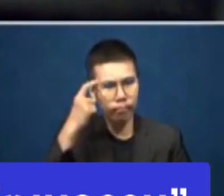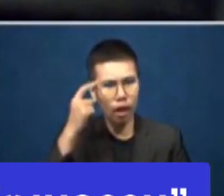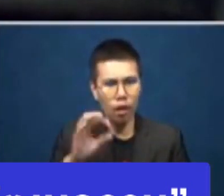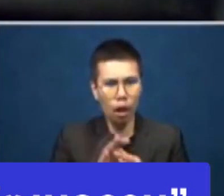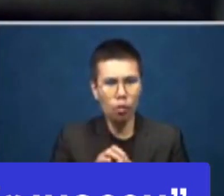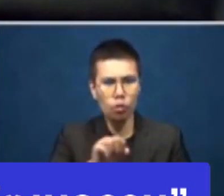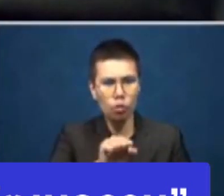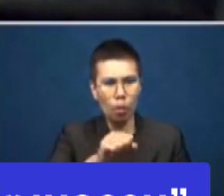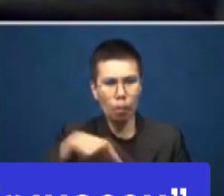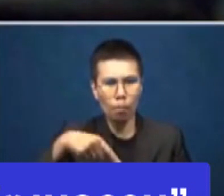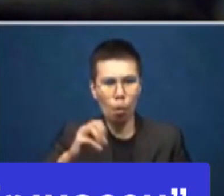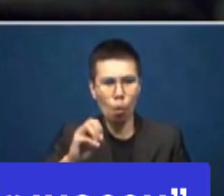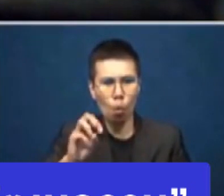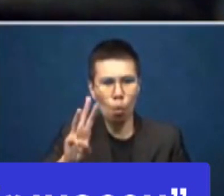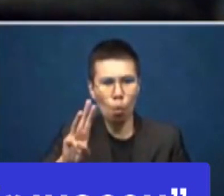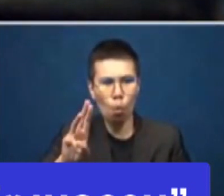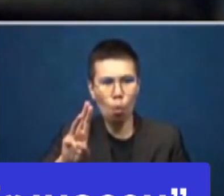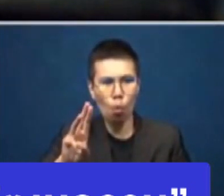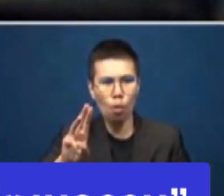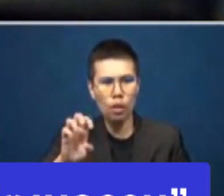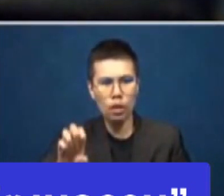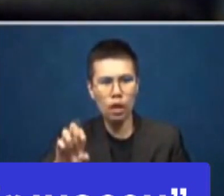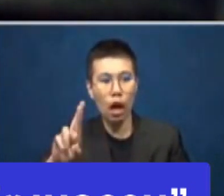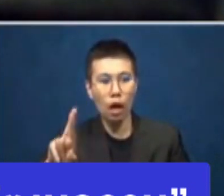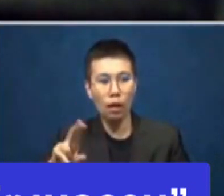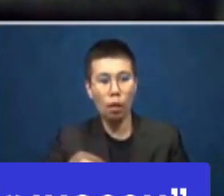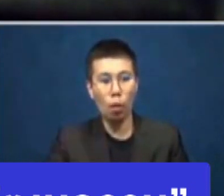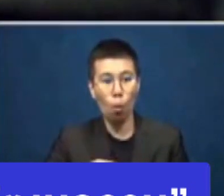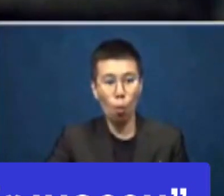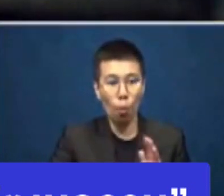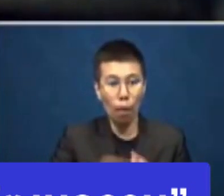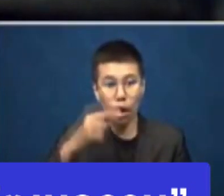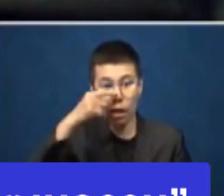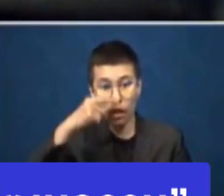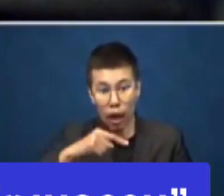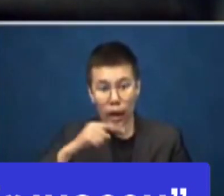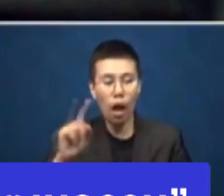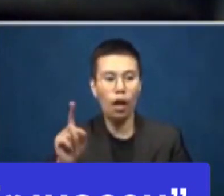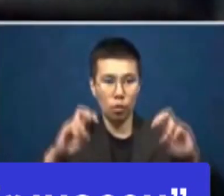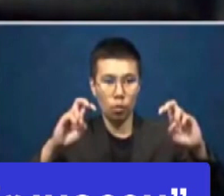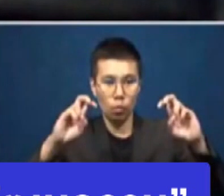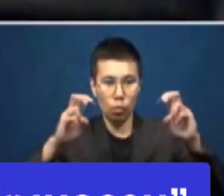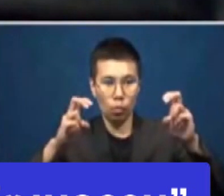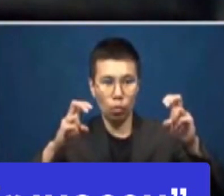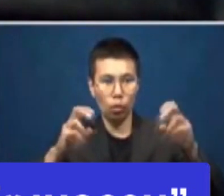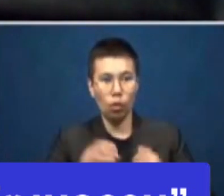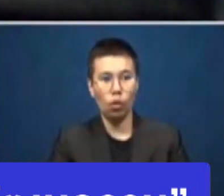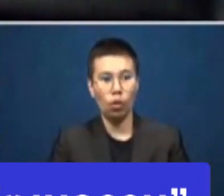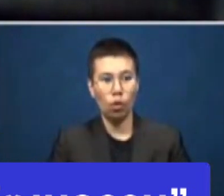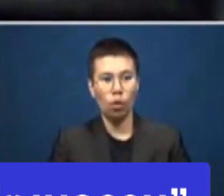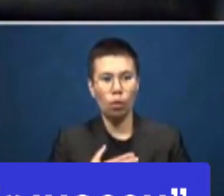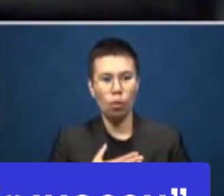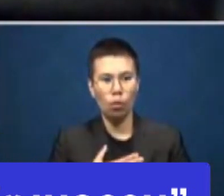คะครับอ่าคุณผู้ชมลองว่ายังไงเดี๋ยวลองฟังก่อนนะคะแปลเป็นไทยแบบโบราณก็คือผมติดใจคำว่า